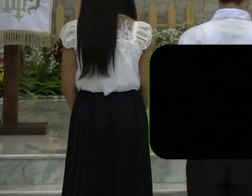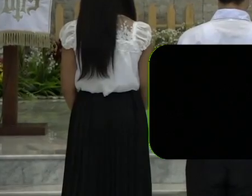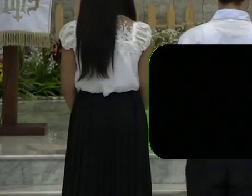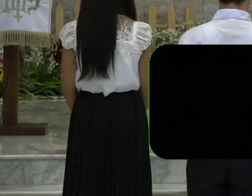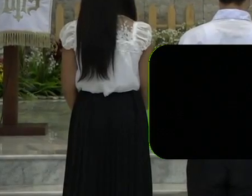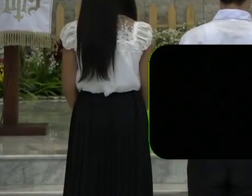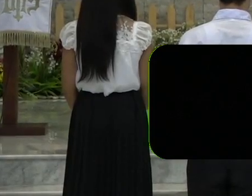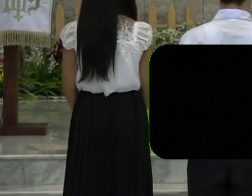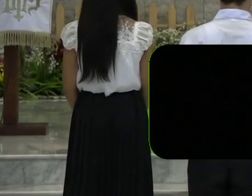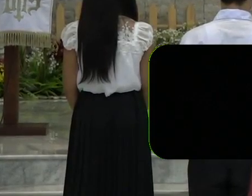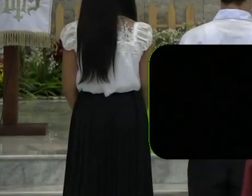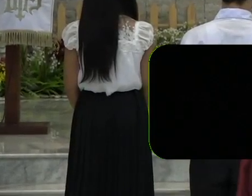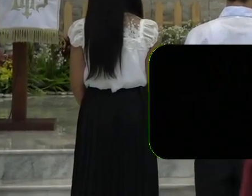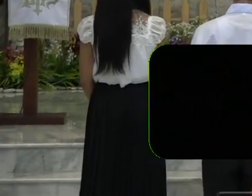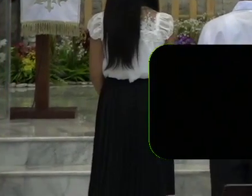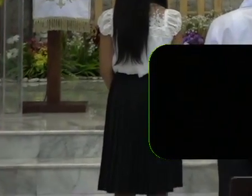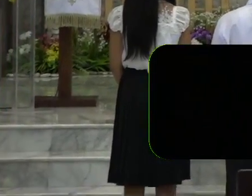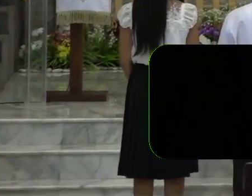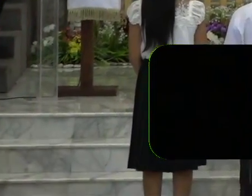semesta.